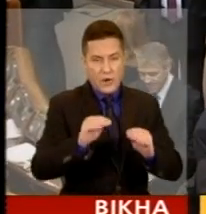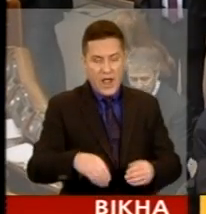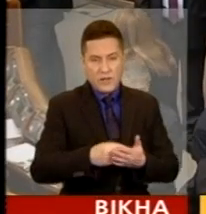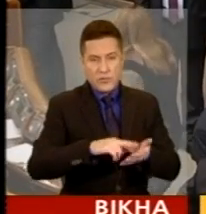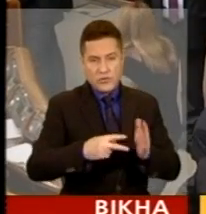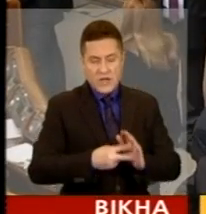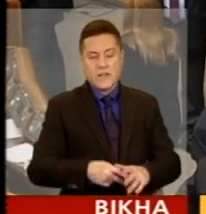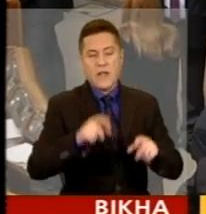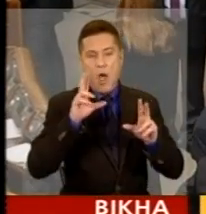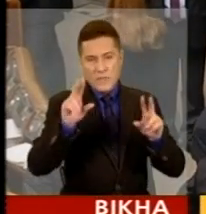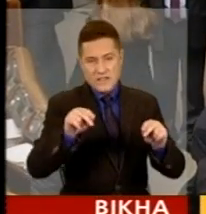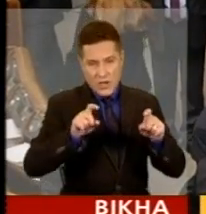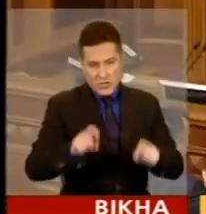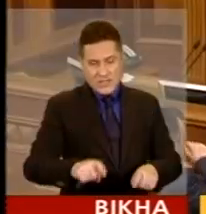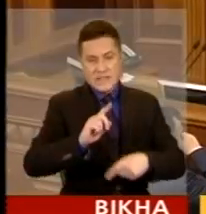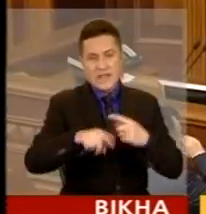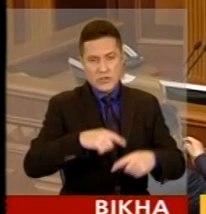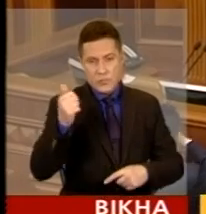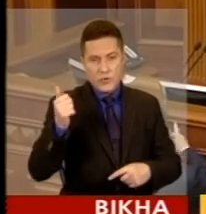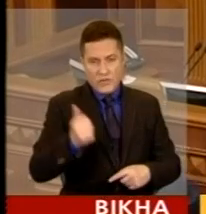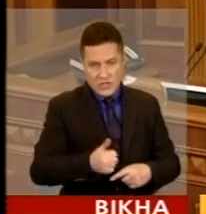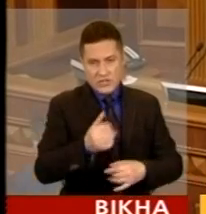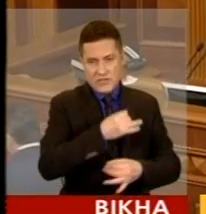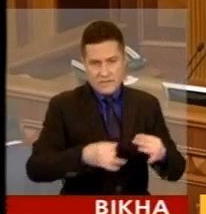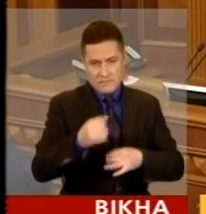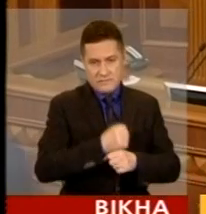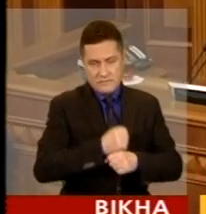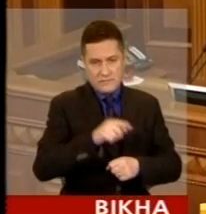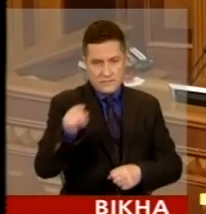всістися в червоні крісла вже наступного тижня. Ольга Кучер та Андрій Шурин, програма «Вікна СТБ».